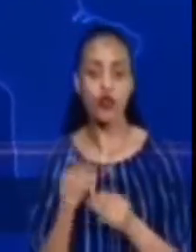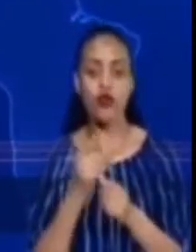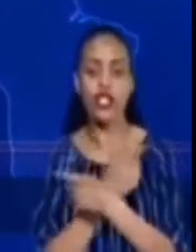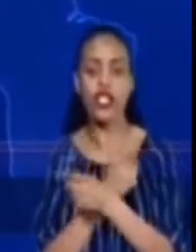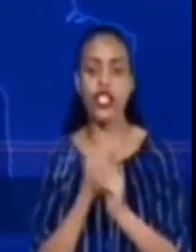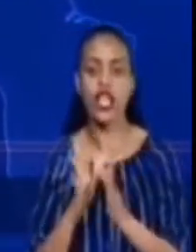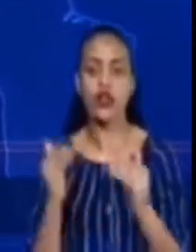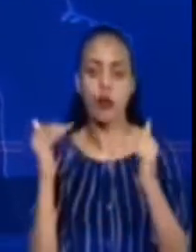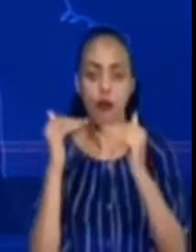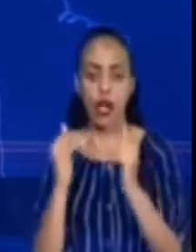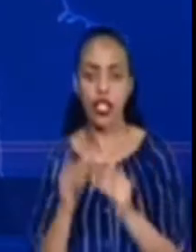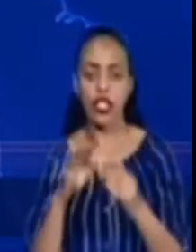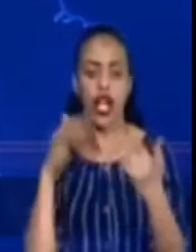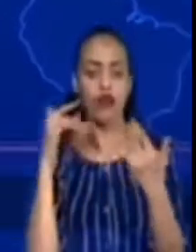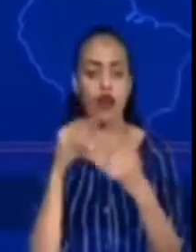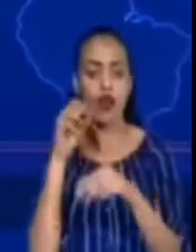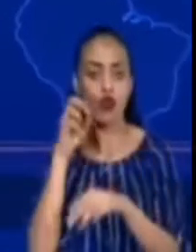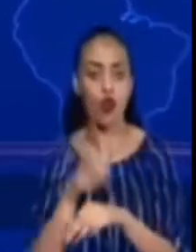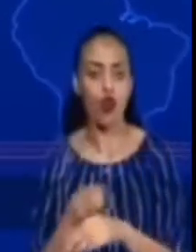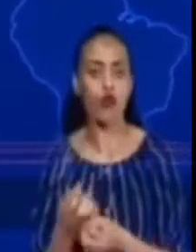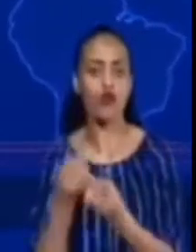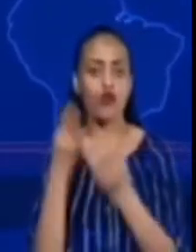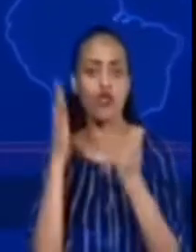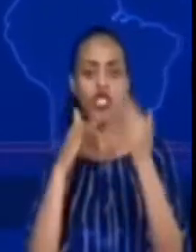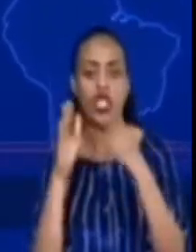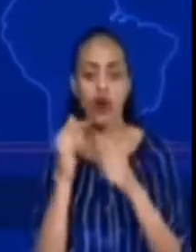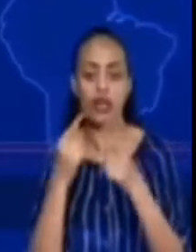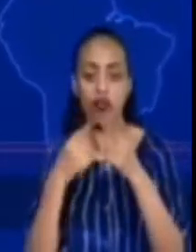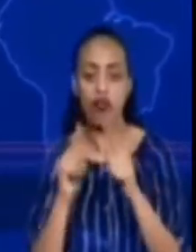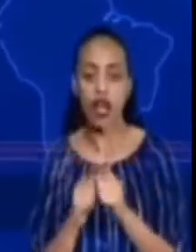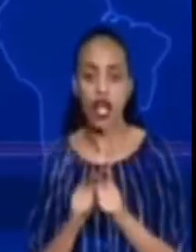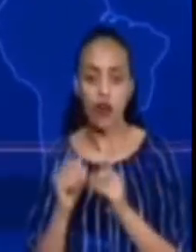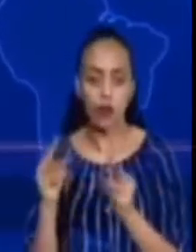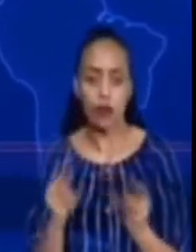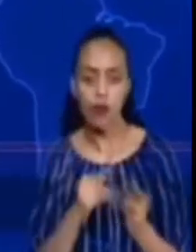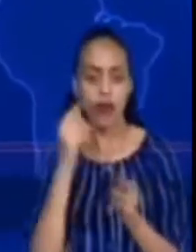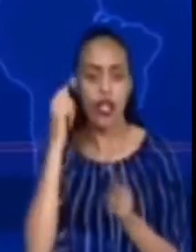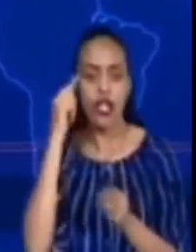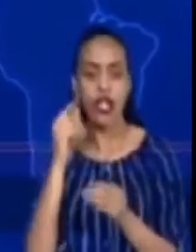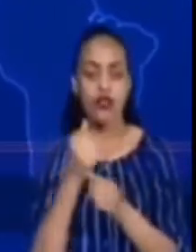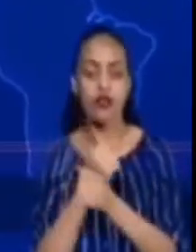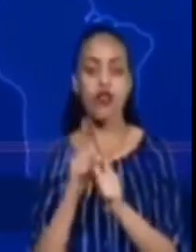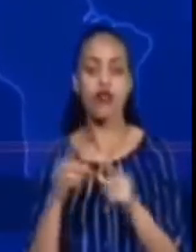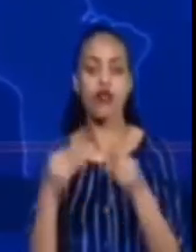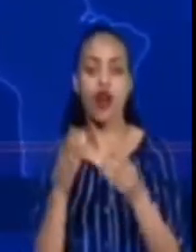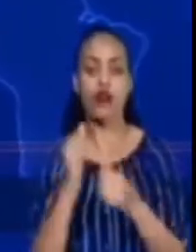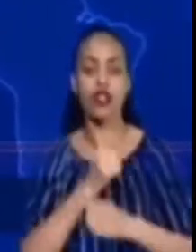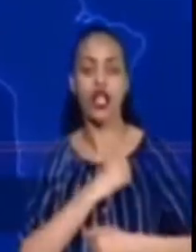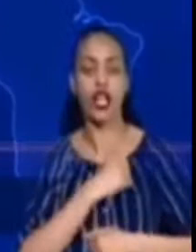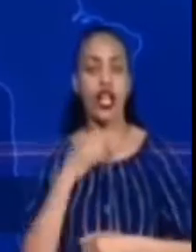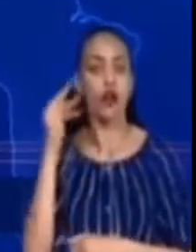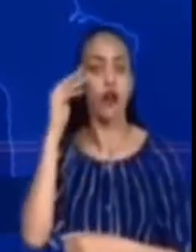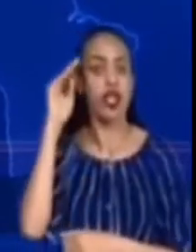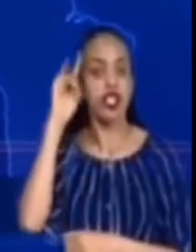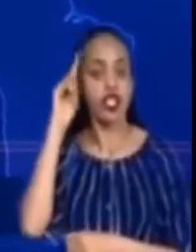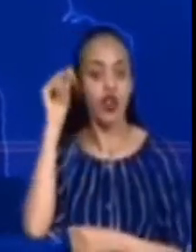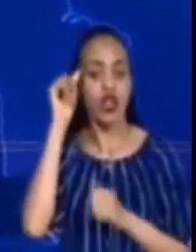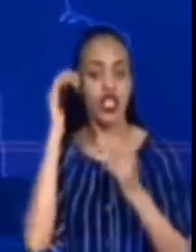እዴ እኮ የፖለቲካ ችግር ነው፣ የሃይማኖት ችግር የለም። የትኛው የሙስሊም መምህር ነው የክርስቲያን መሞትን